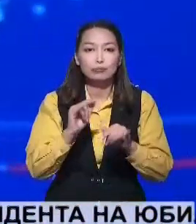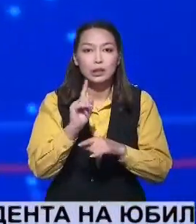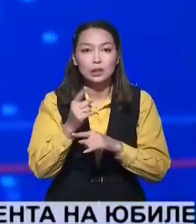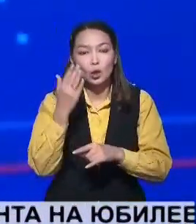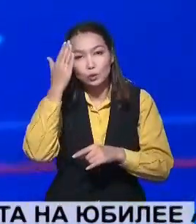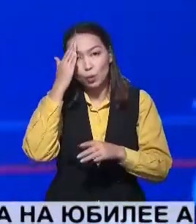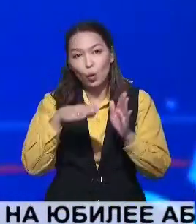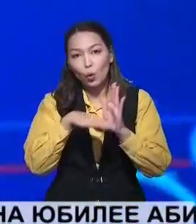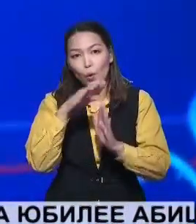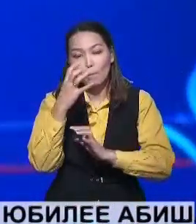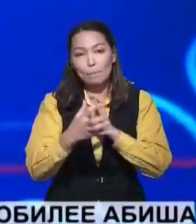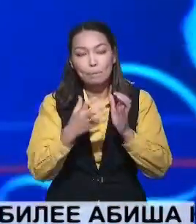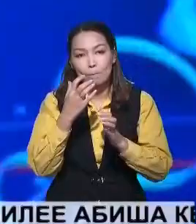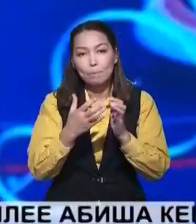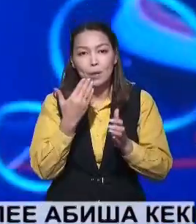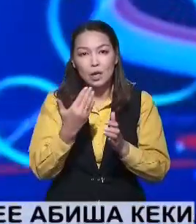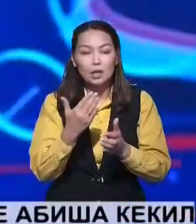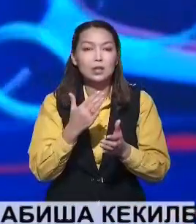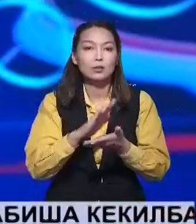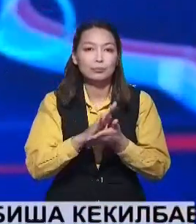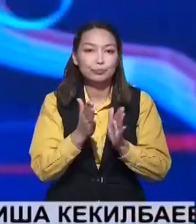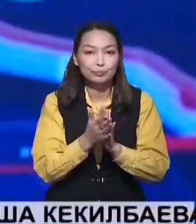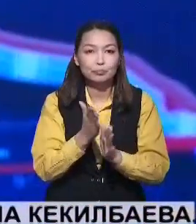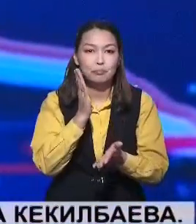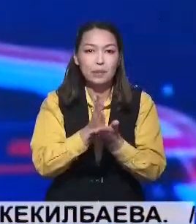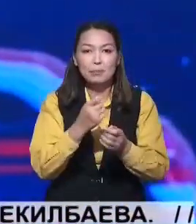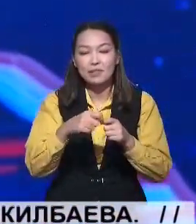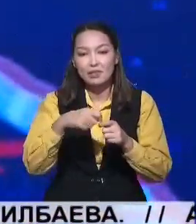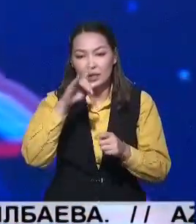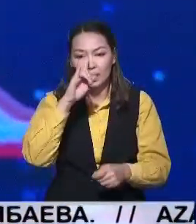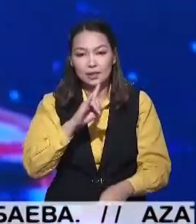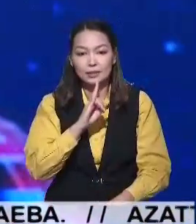способствует улучшению международной репутации и привлечению прямых инвестиций в Казахстан.